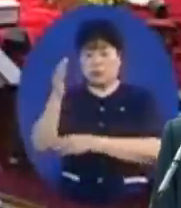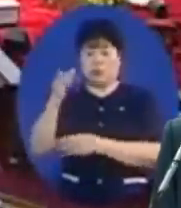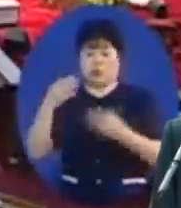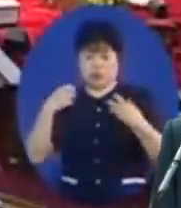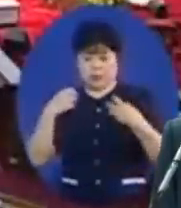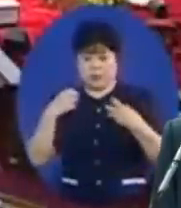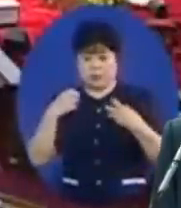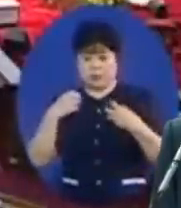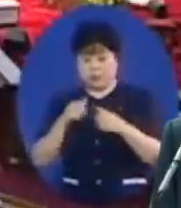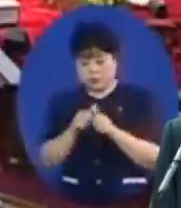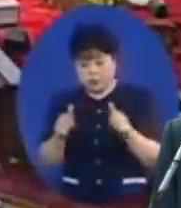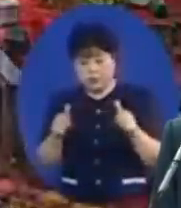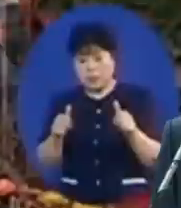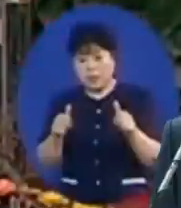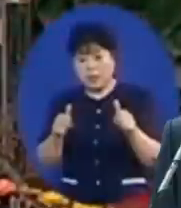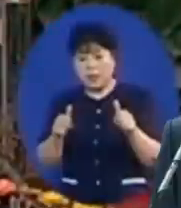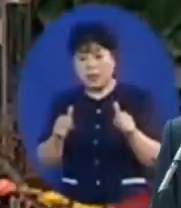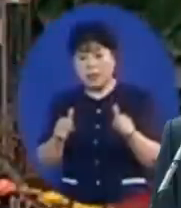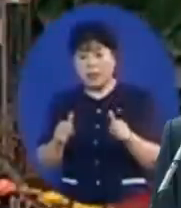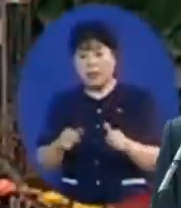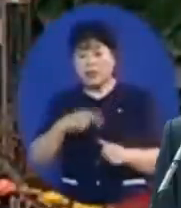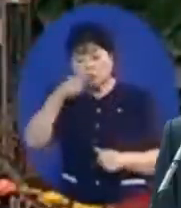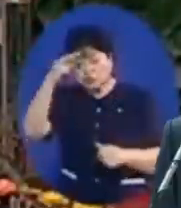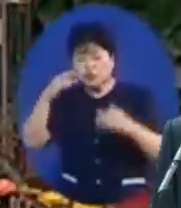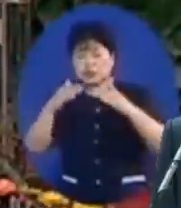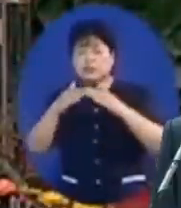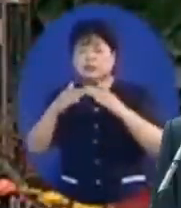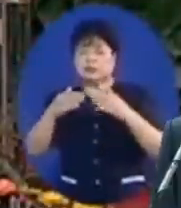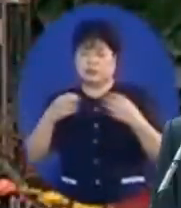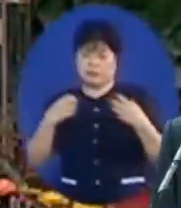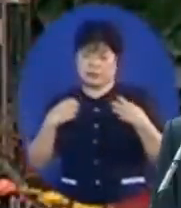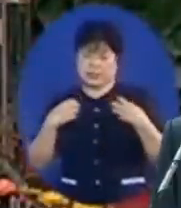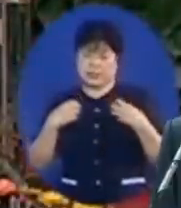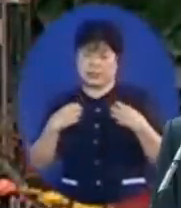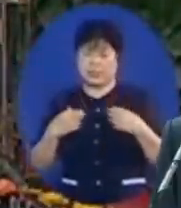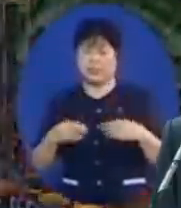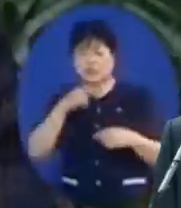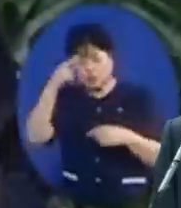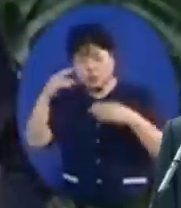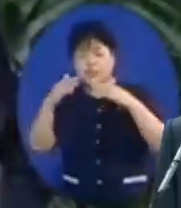그 남자는 말하기를 저는 이곳에서 사는 술집을 합니다. 이게 내 술집입니다.